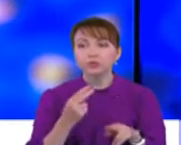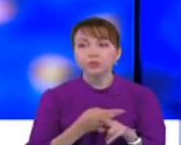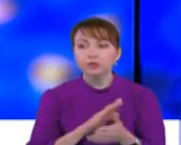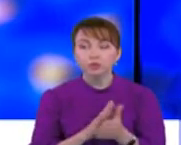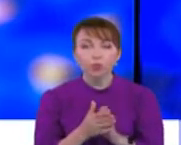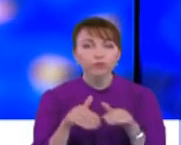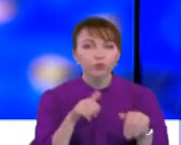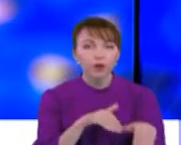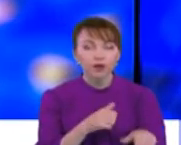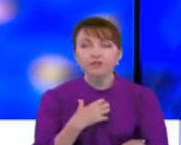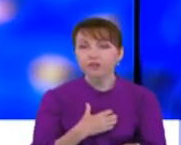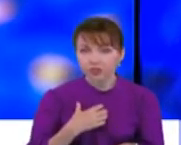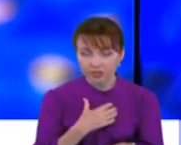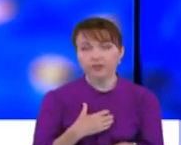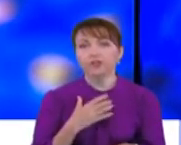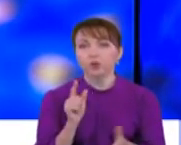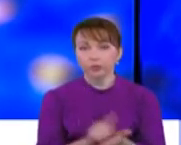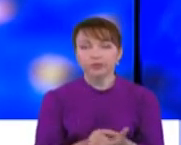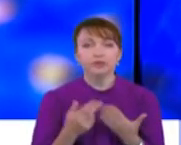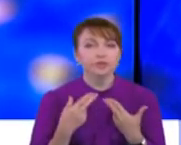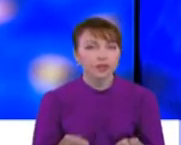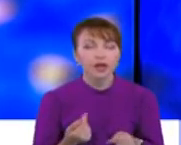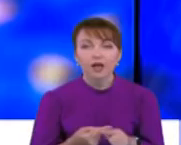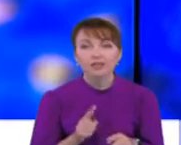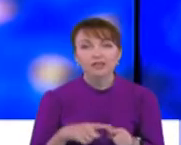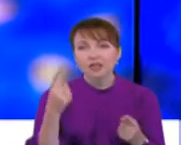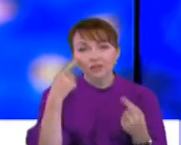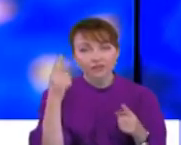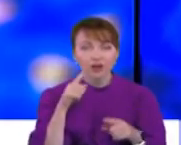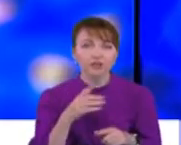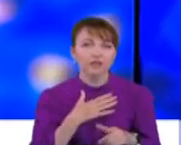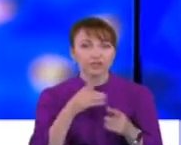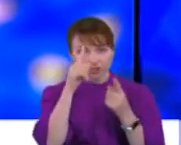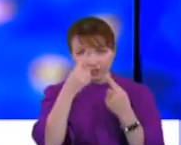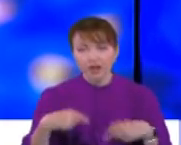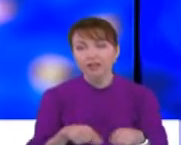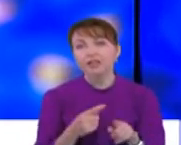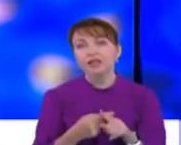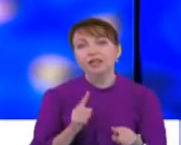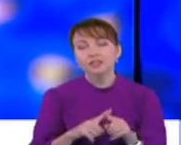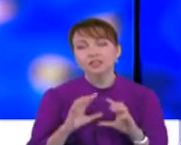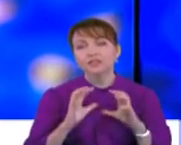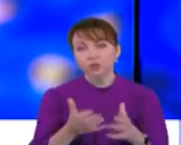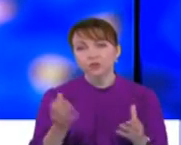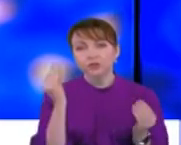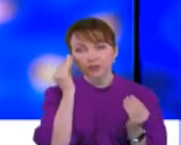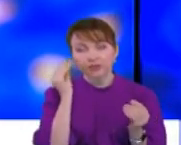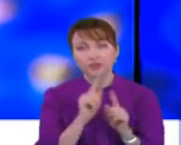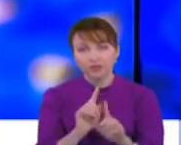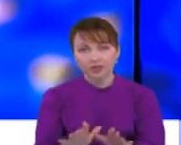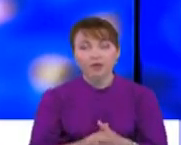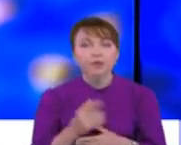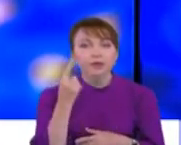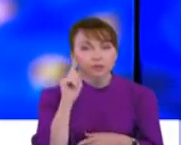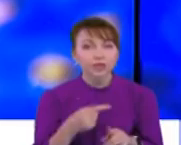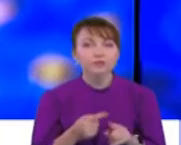парад важливий. І це не вигадка в нашій країні, це світовий підхід. І ми знаємо, що в